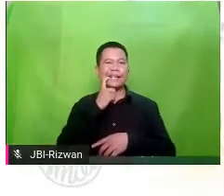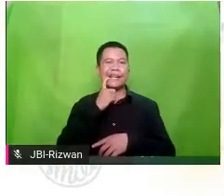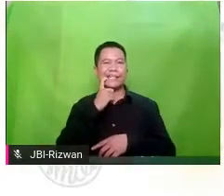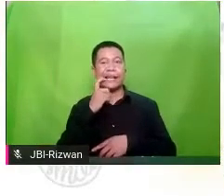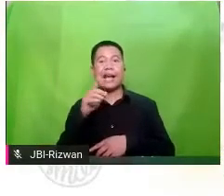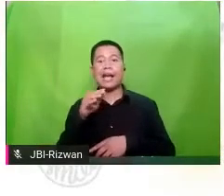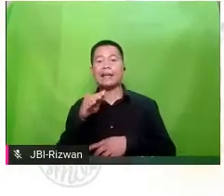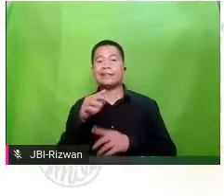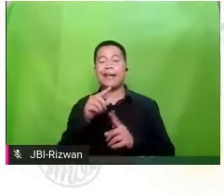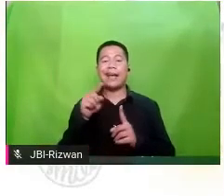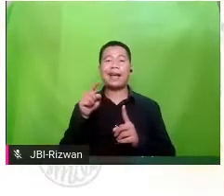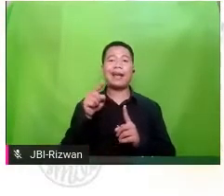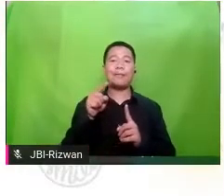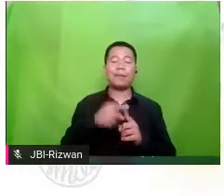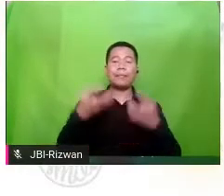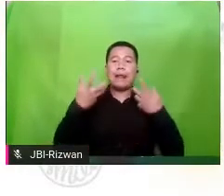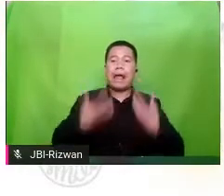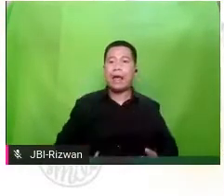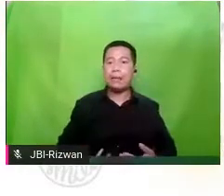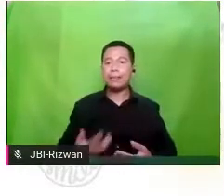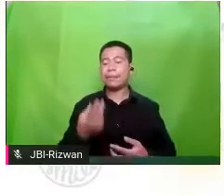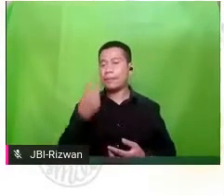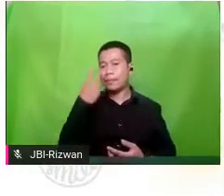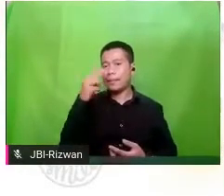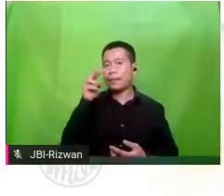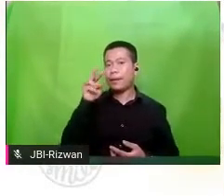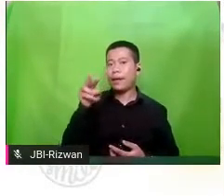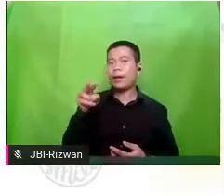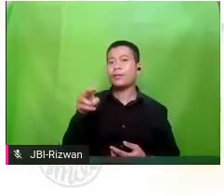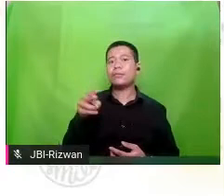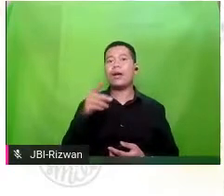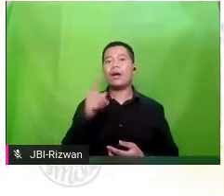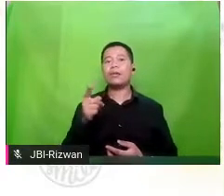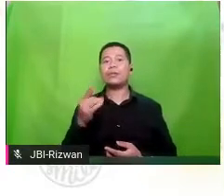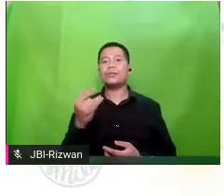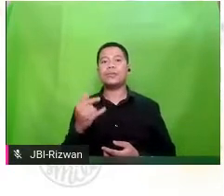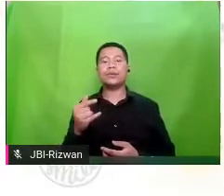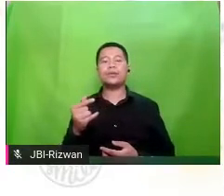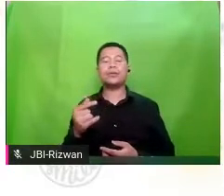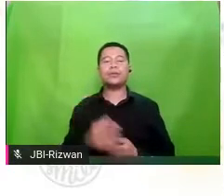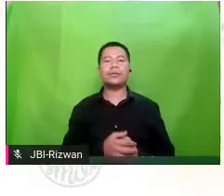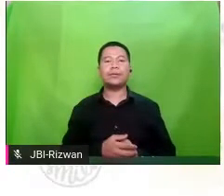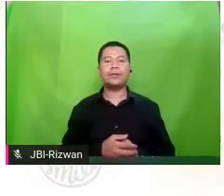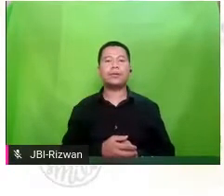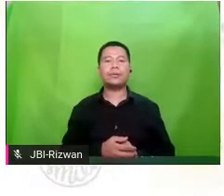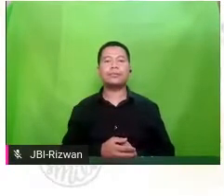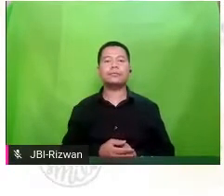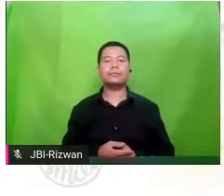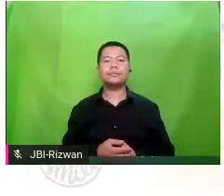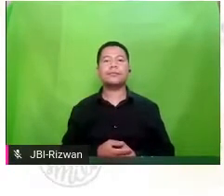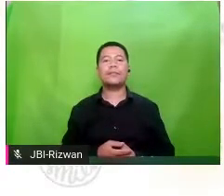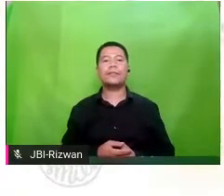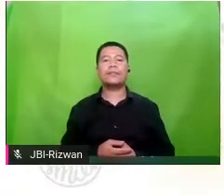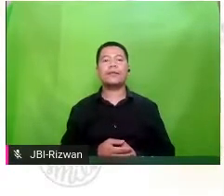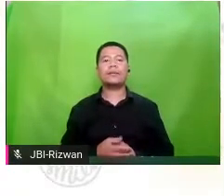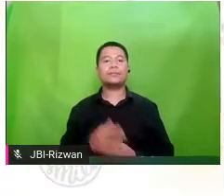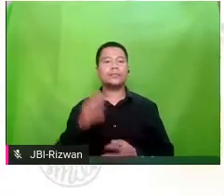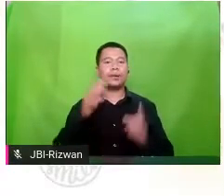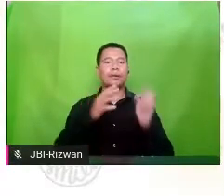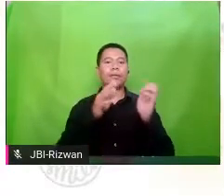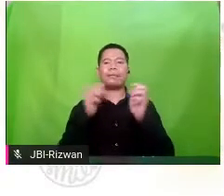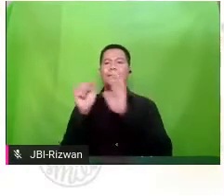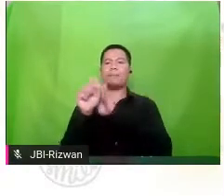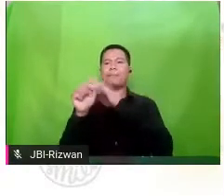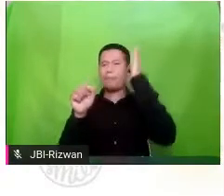sampai berbentuk berat ya bisa kita temukan ya. Ada bentuk yang kalau kemudian membenturkan kepalanya itu